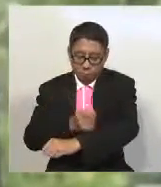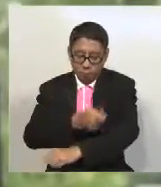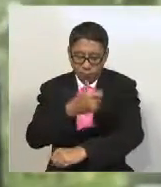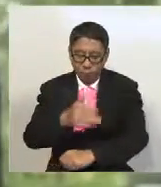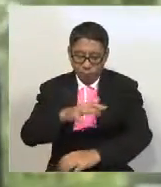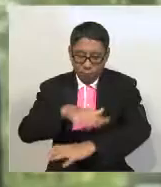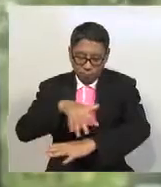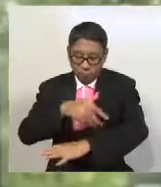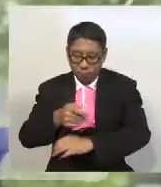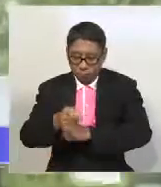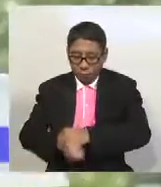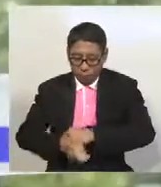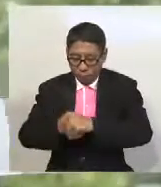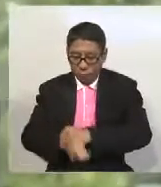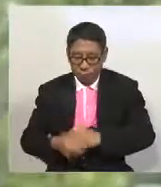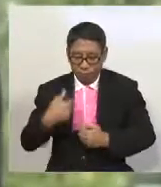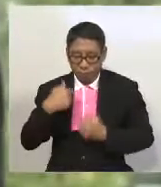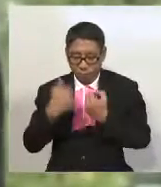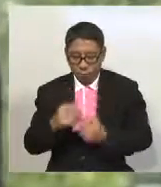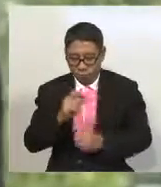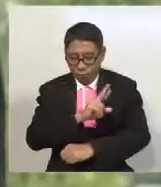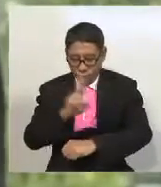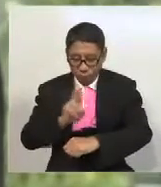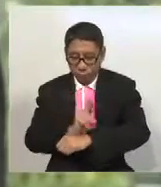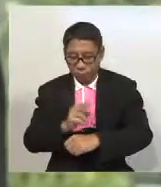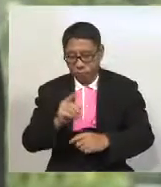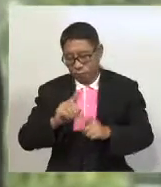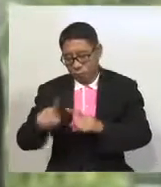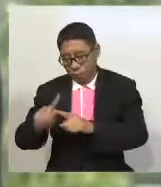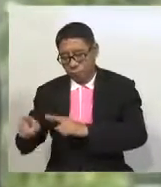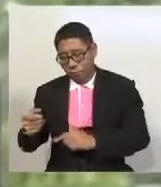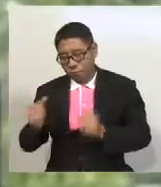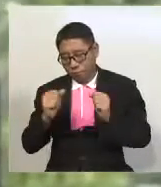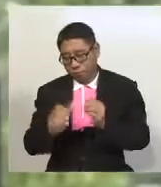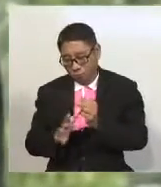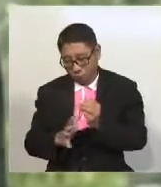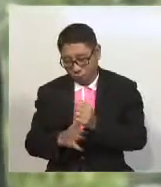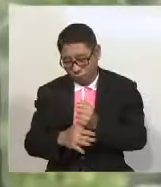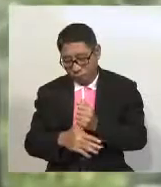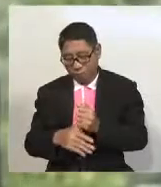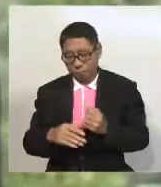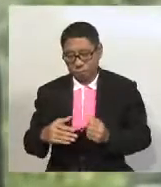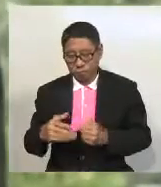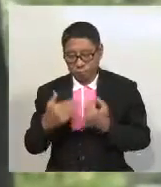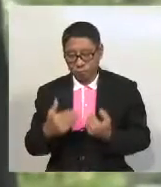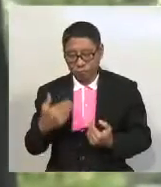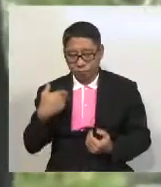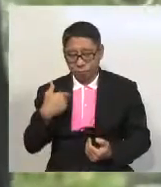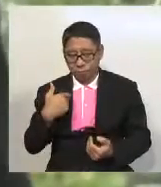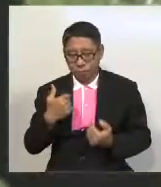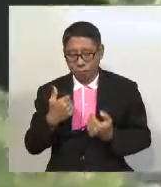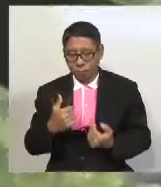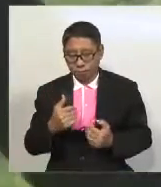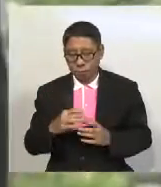ะพื้นที่พืชไร่พืชสวนเรื่องประมงใช่ไหมปศุสัตว์ใช่ไหมเรื่องเหล่